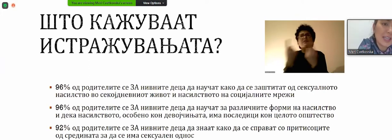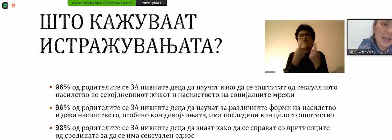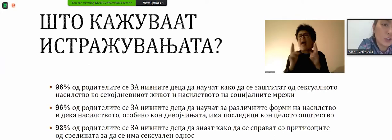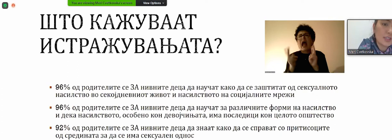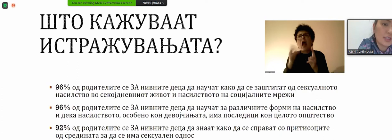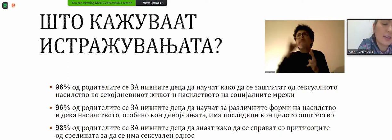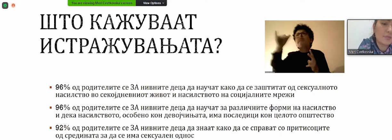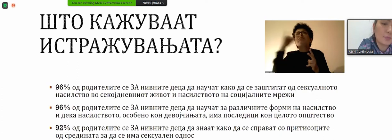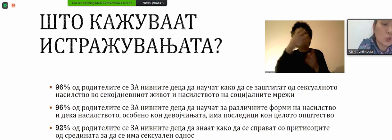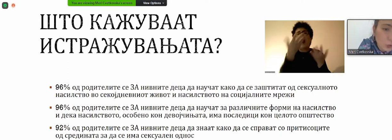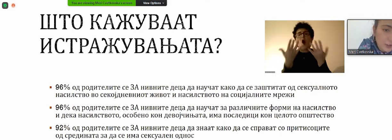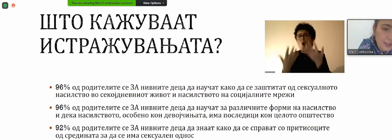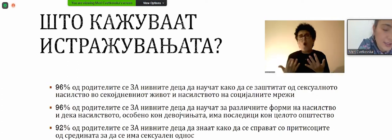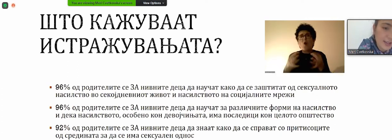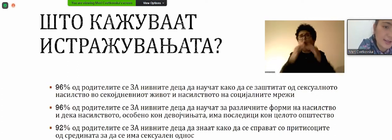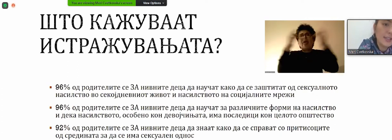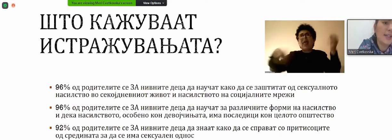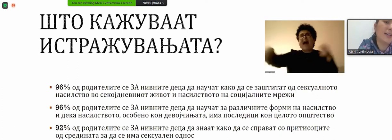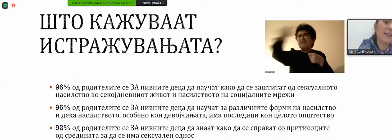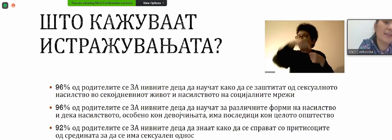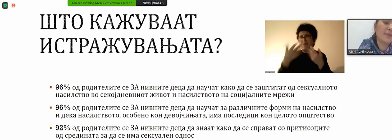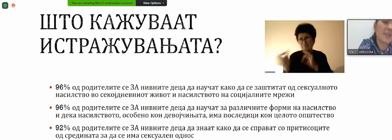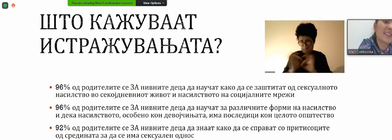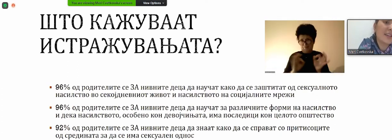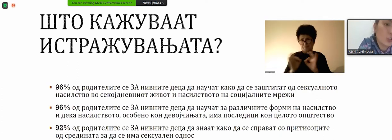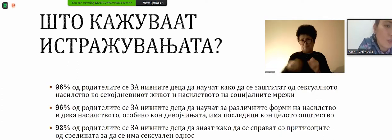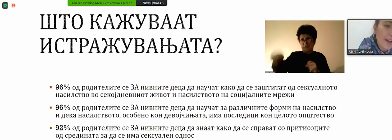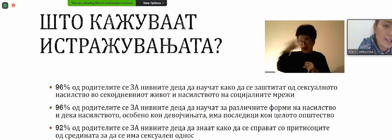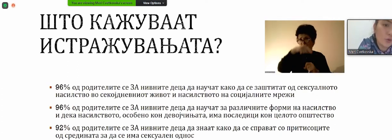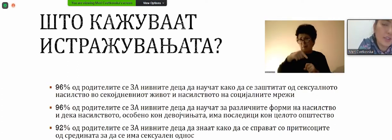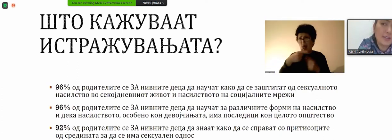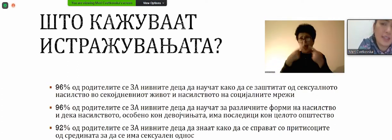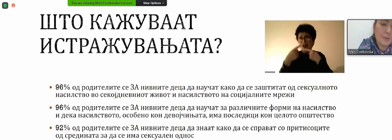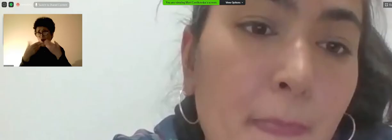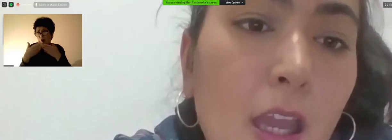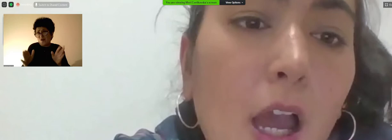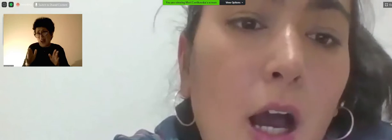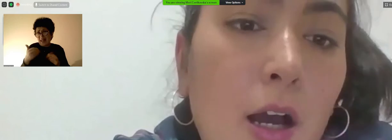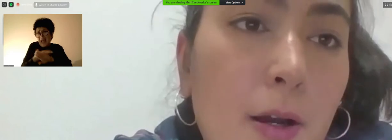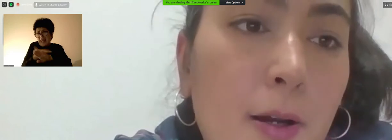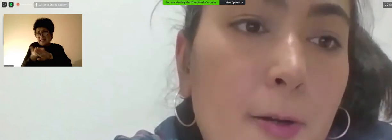всушност јавността е подготвена за да се разговара на овие тем.